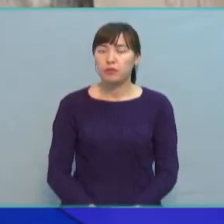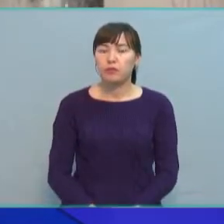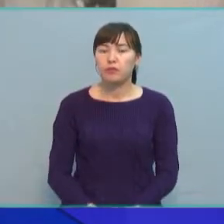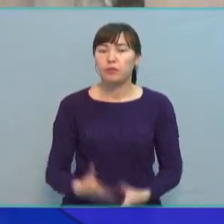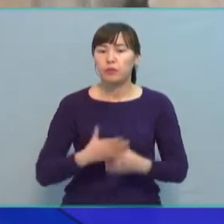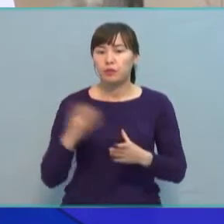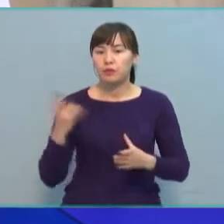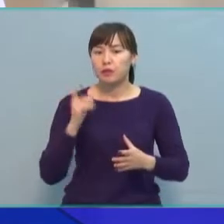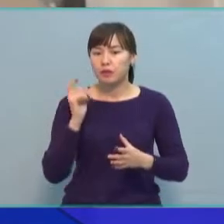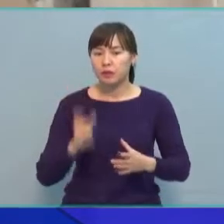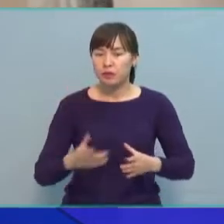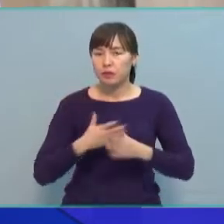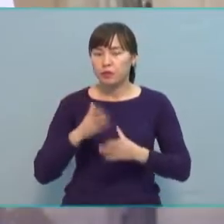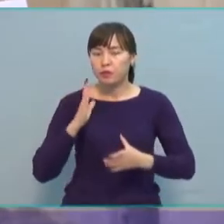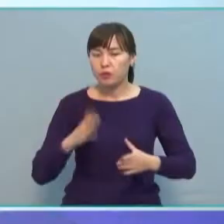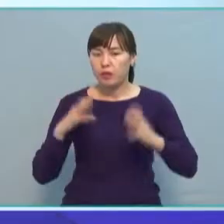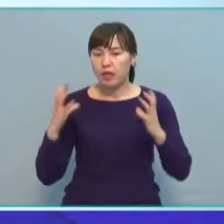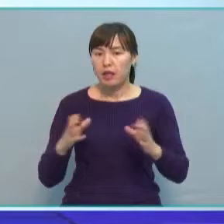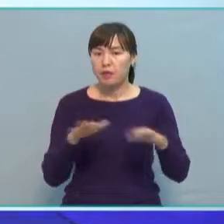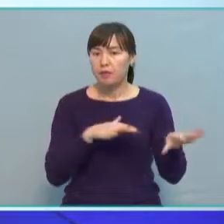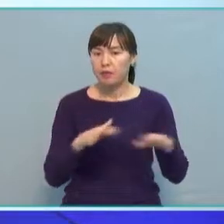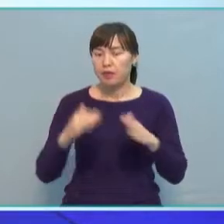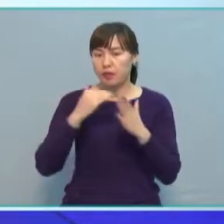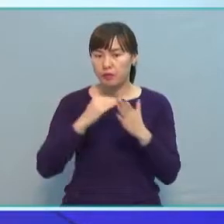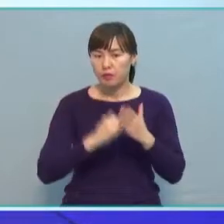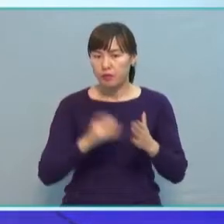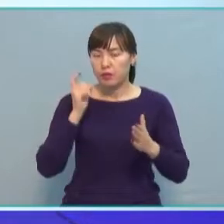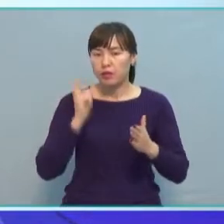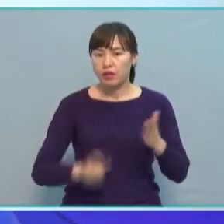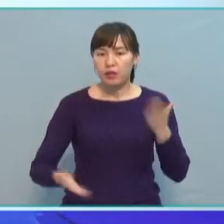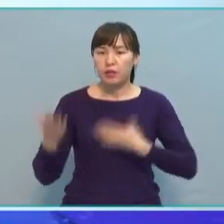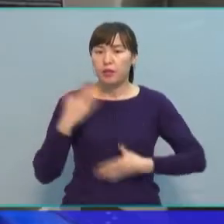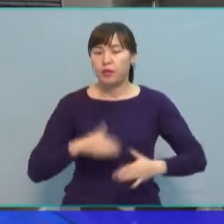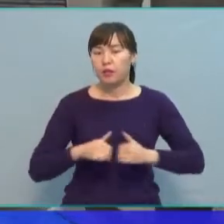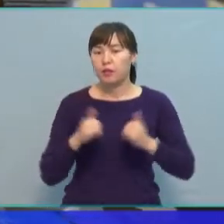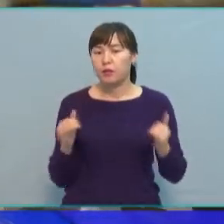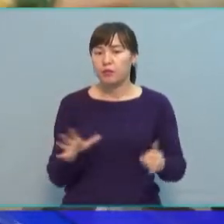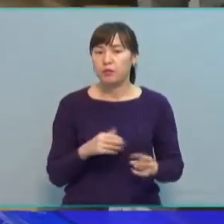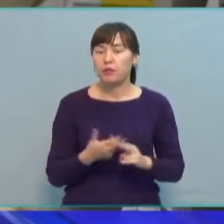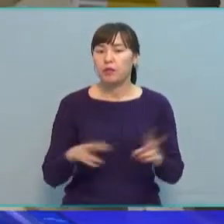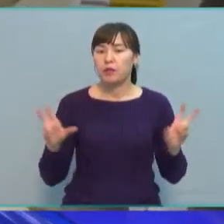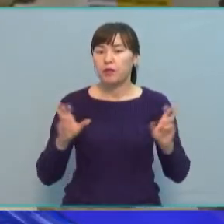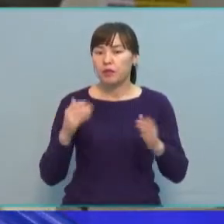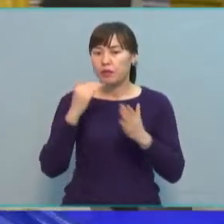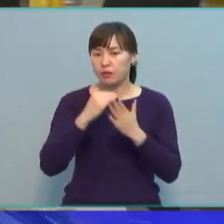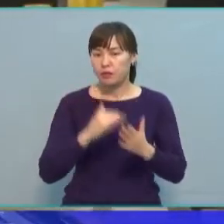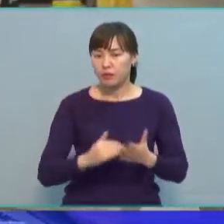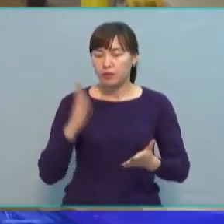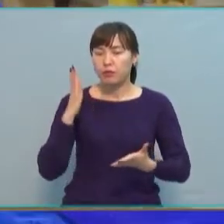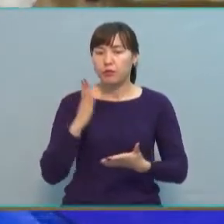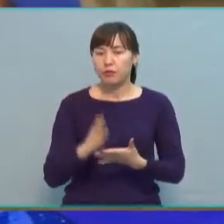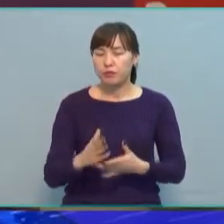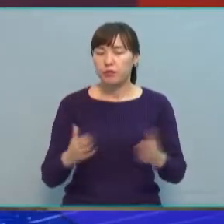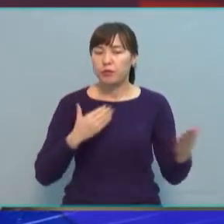Сондай-ақ көмекке мұқтаж жандарға демеу болған қамқорлық кешенді бағдарламасы халықтың қуанышын еселегені белгілі. Бұл тақырыпта күн тәртібінен